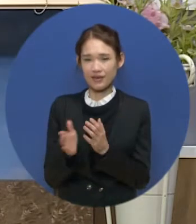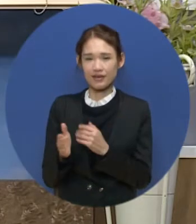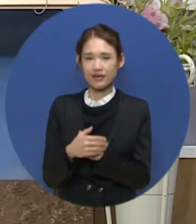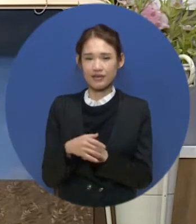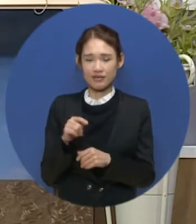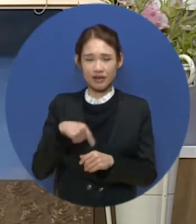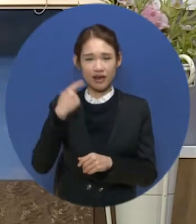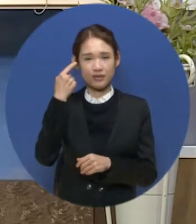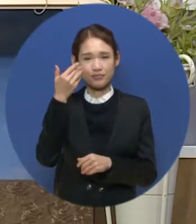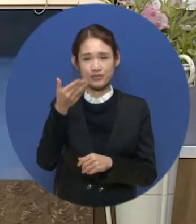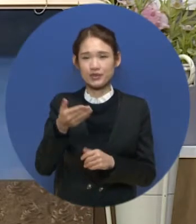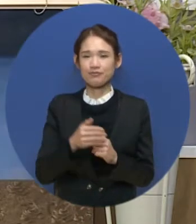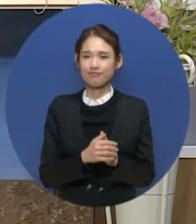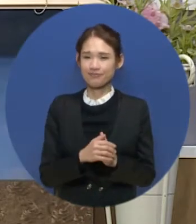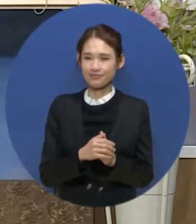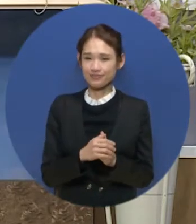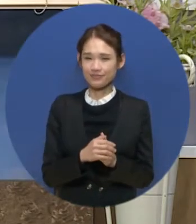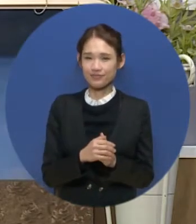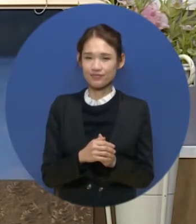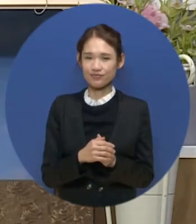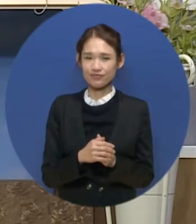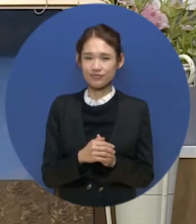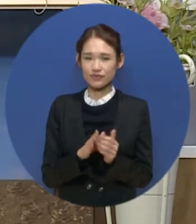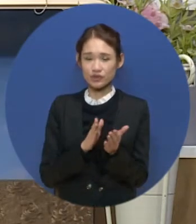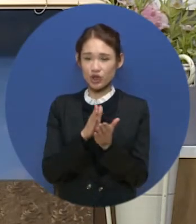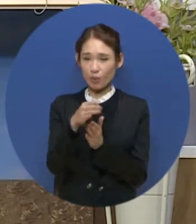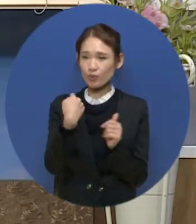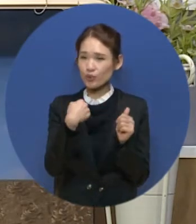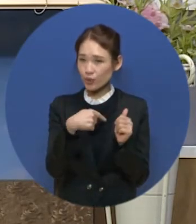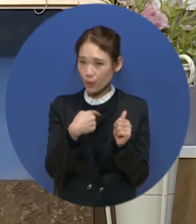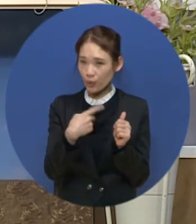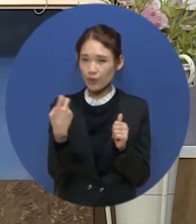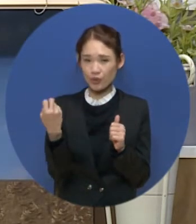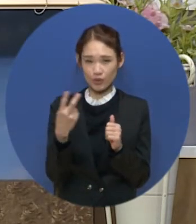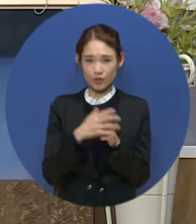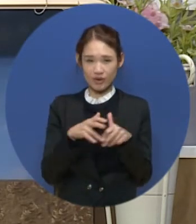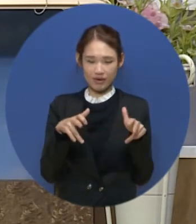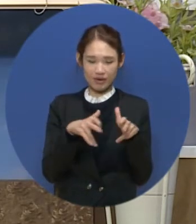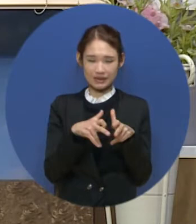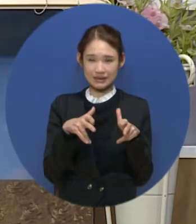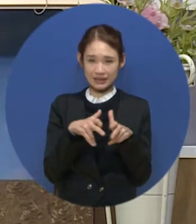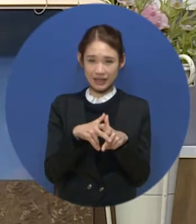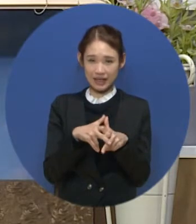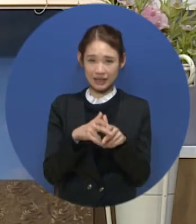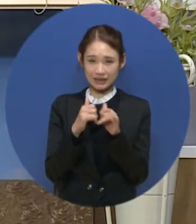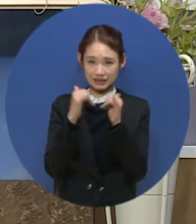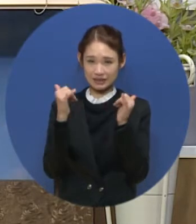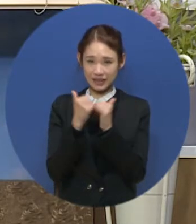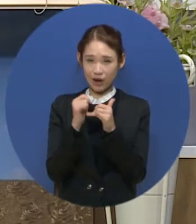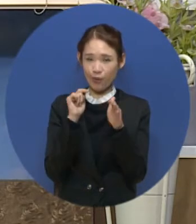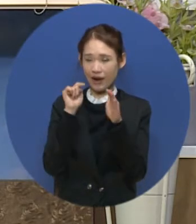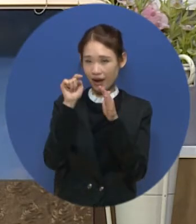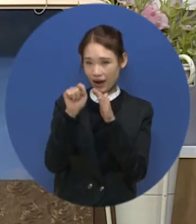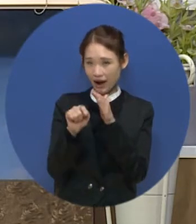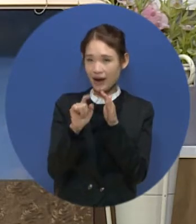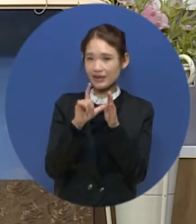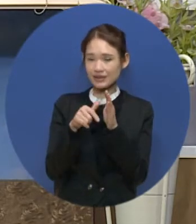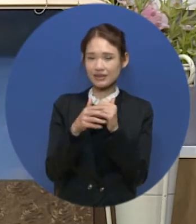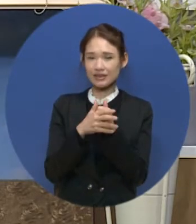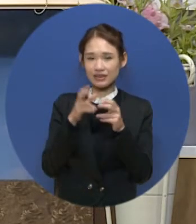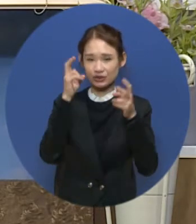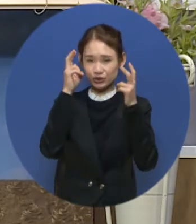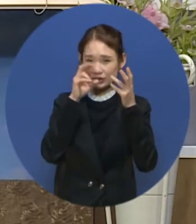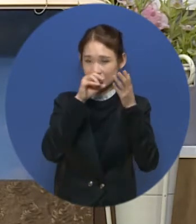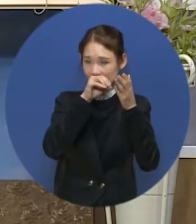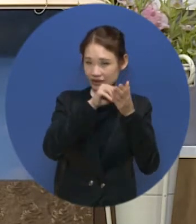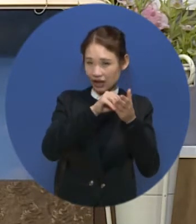다음 질문으로 넘어가 보면 이런 전문 교육뿐만 아니라 이 장애인들이 또이 사회에 나갔을